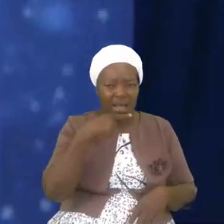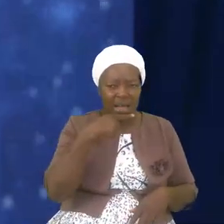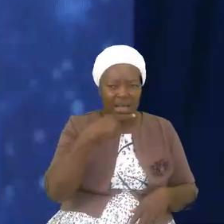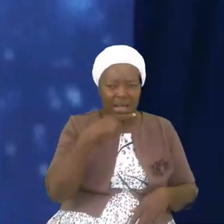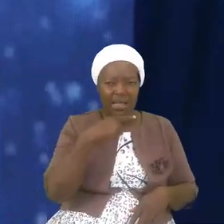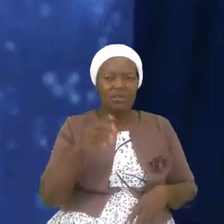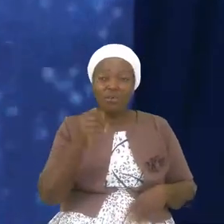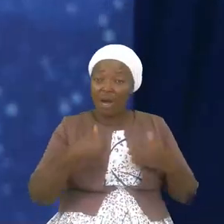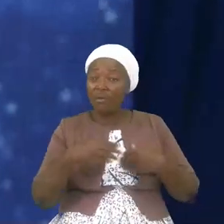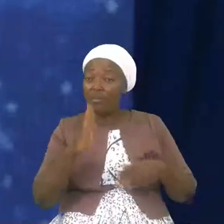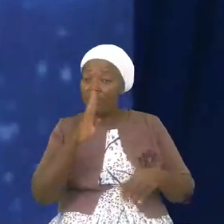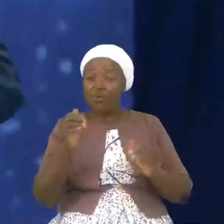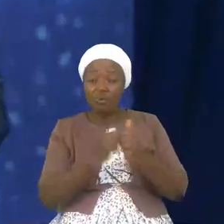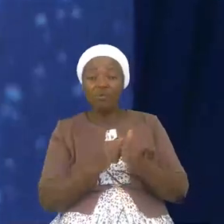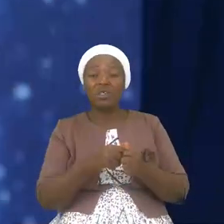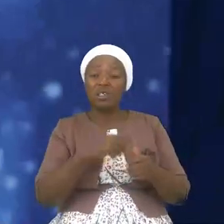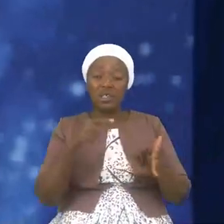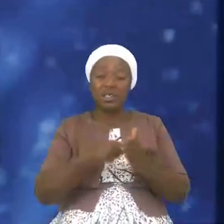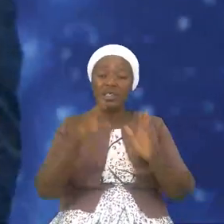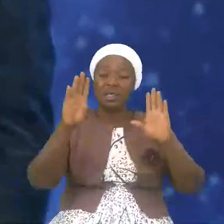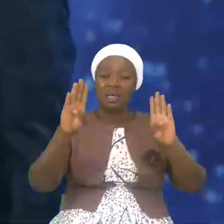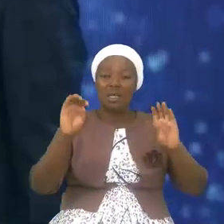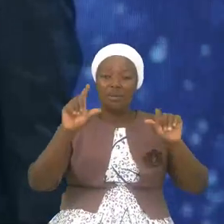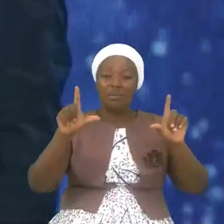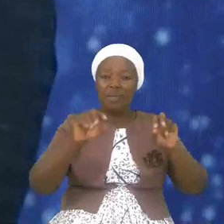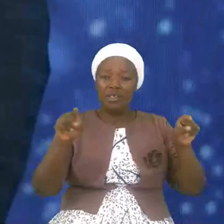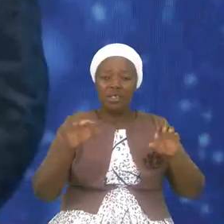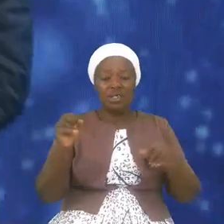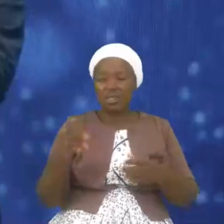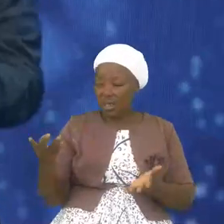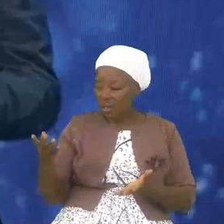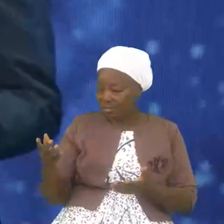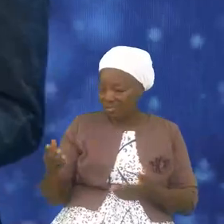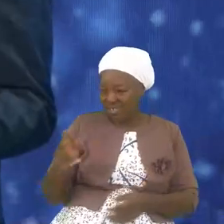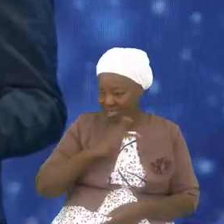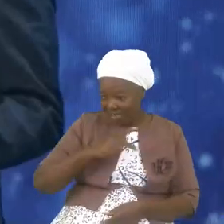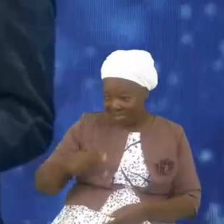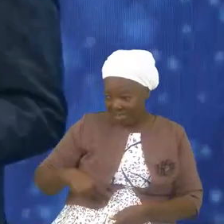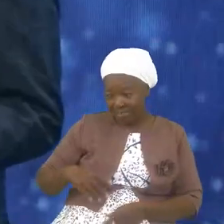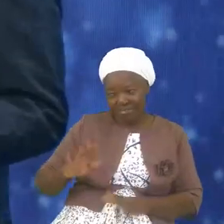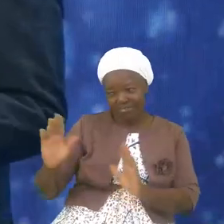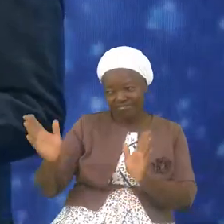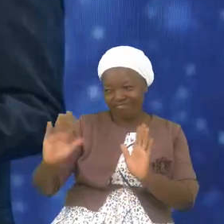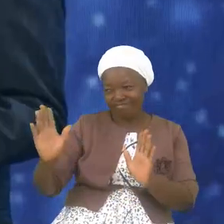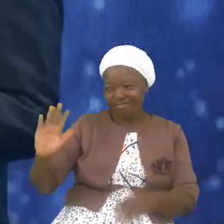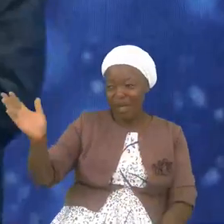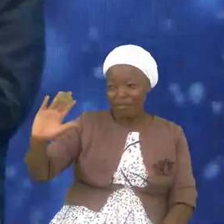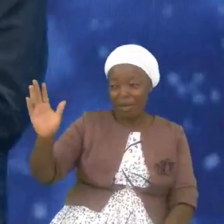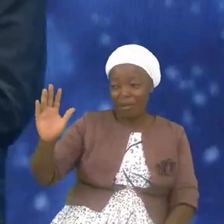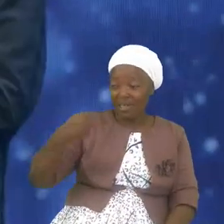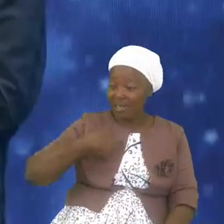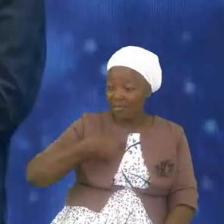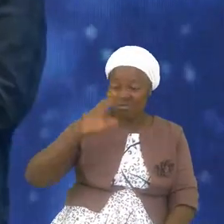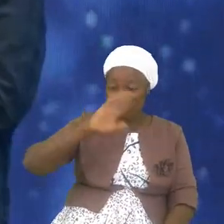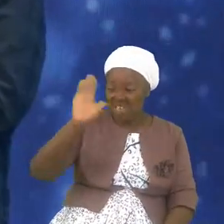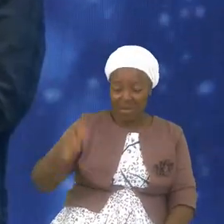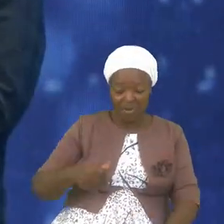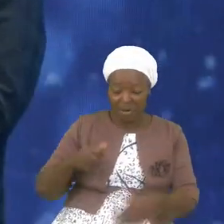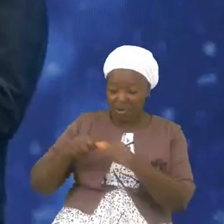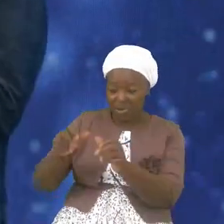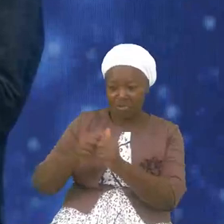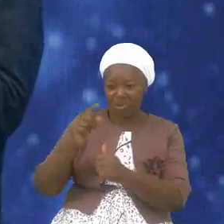vivais comme Belshazzar, tu dois dire, « Belshazzar, l'éternité est longue et je ne vais pas